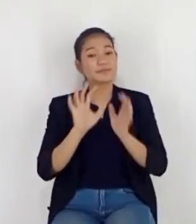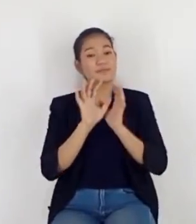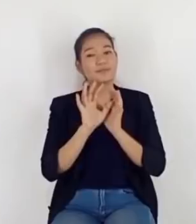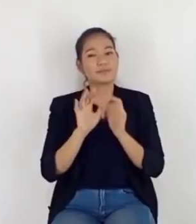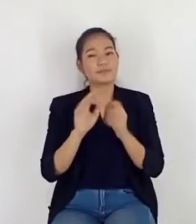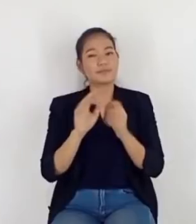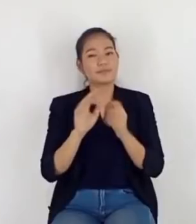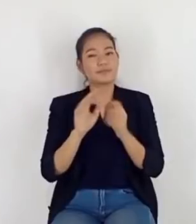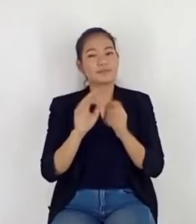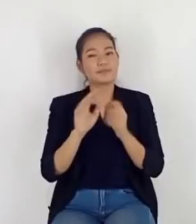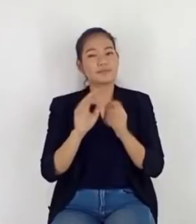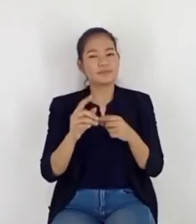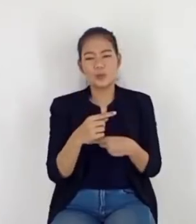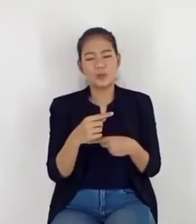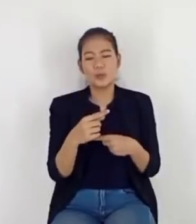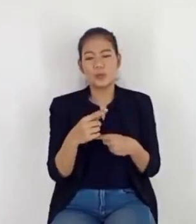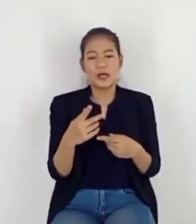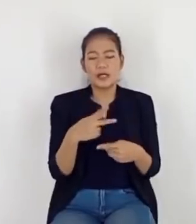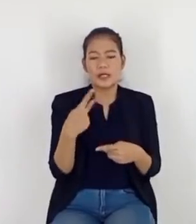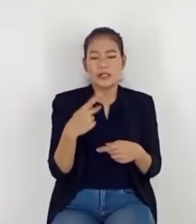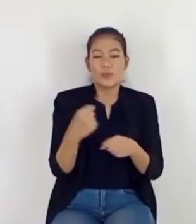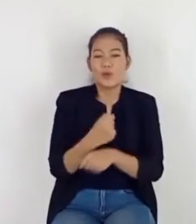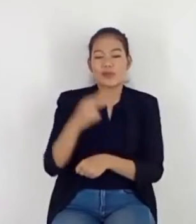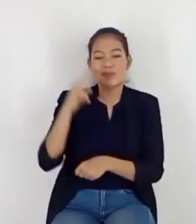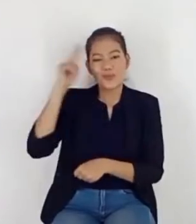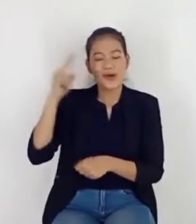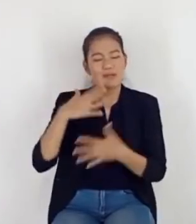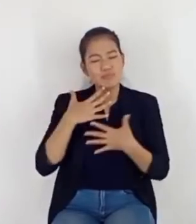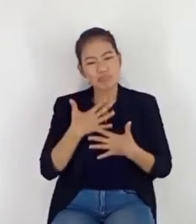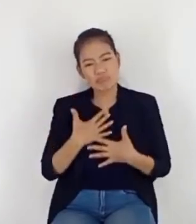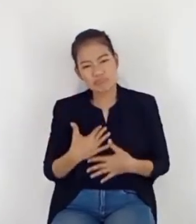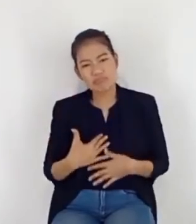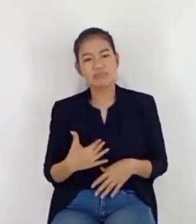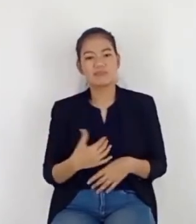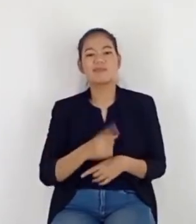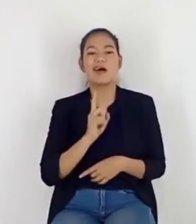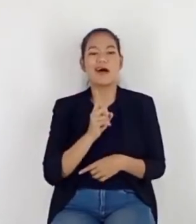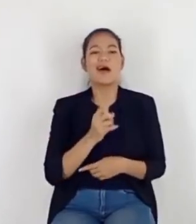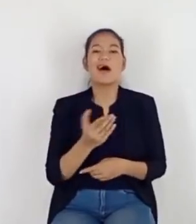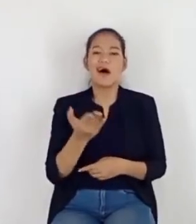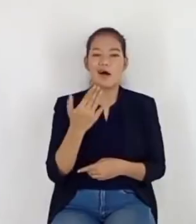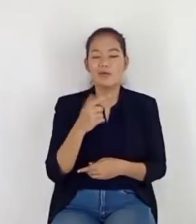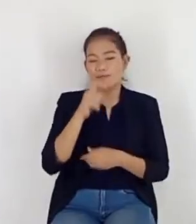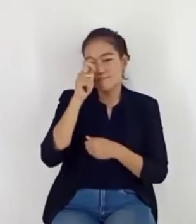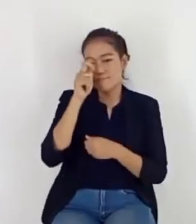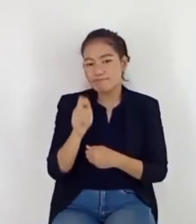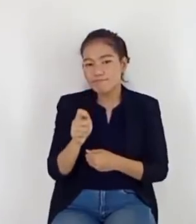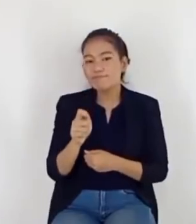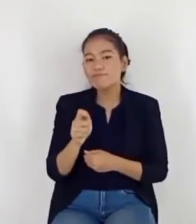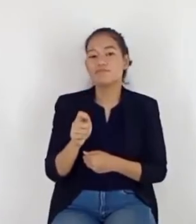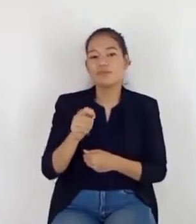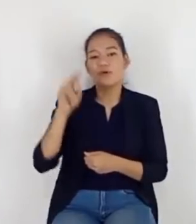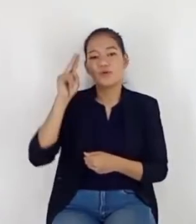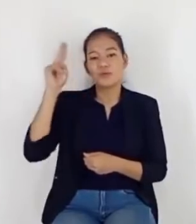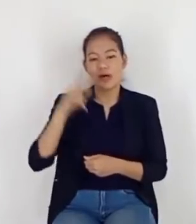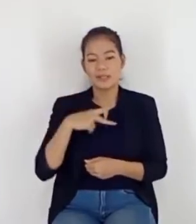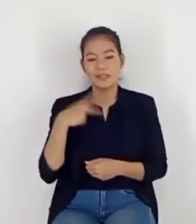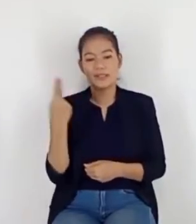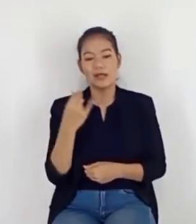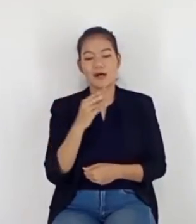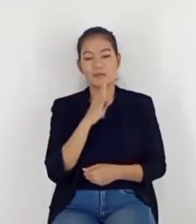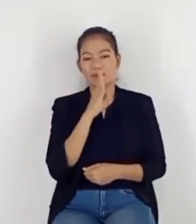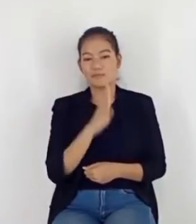kali kita membuat sedih hati Tuhan. Karena itu, mari kita tunduk di hadapan Allah untuk mengakui dosa kita.